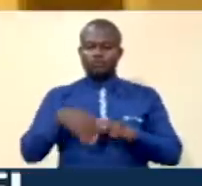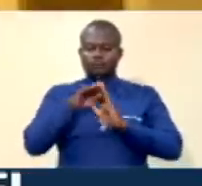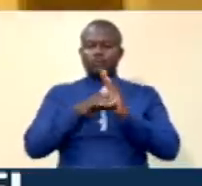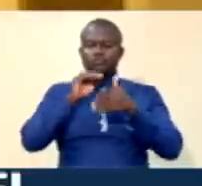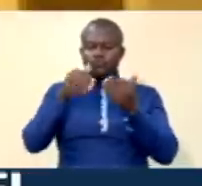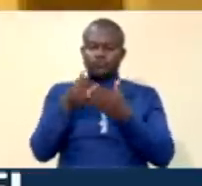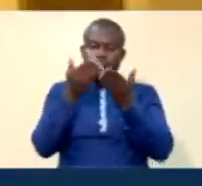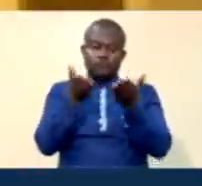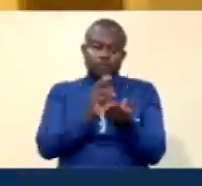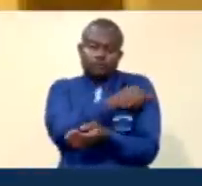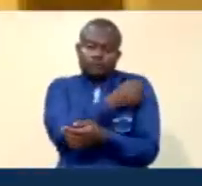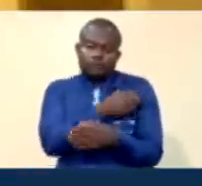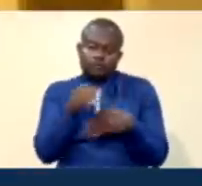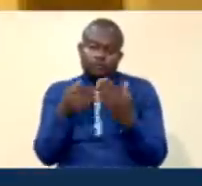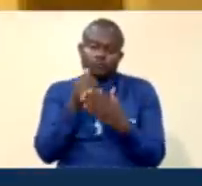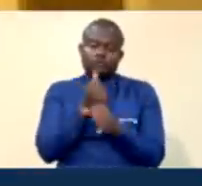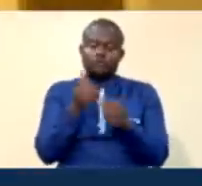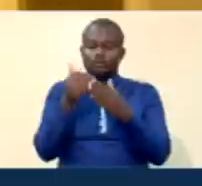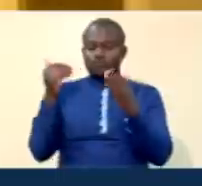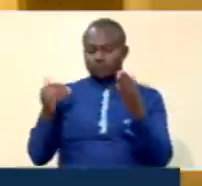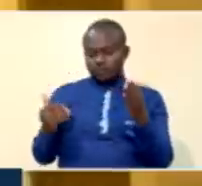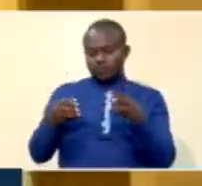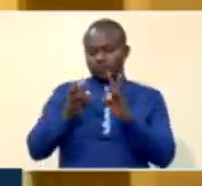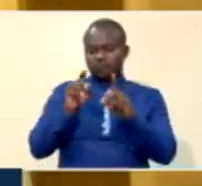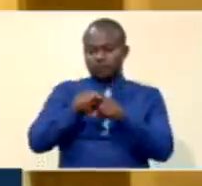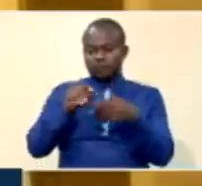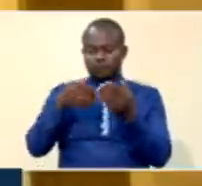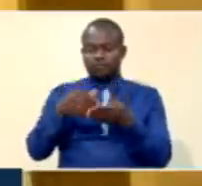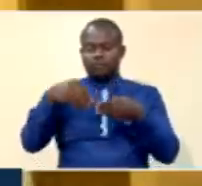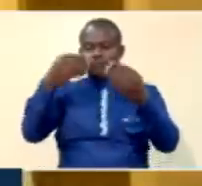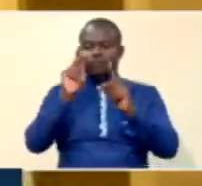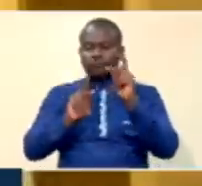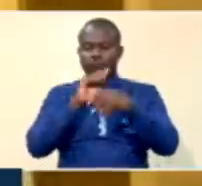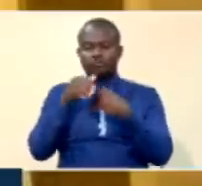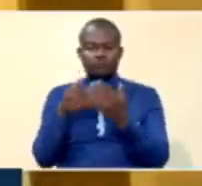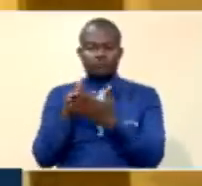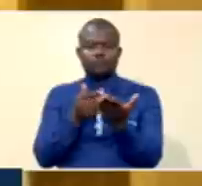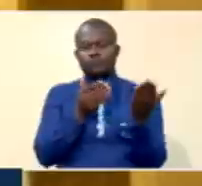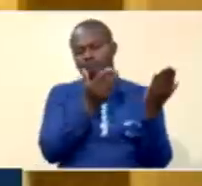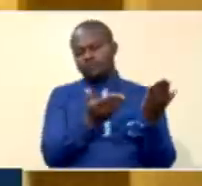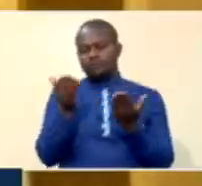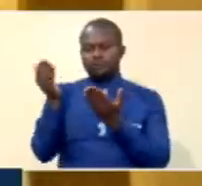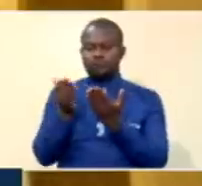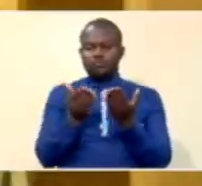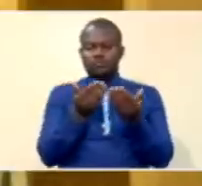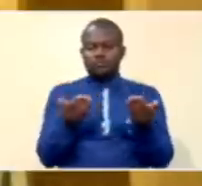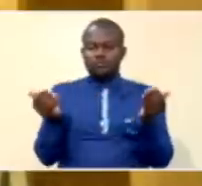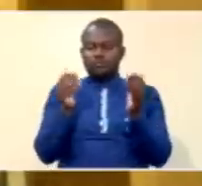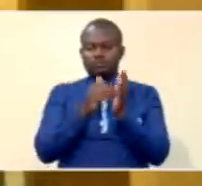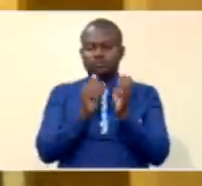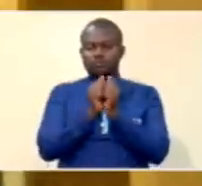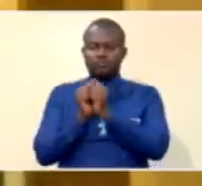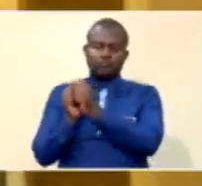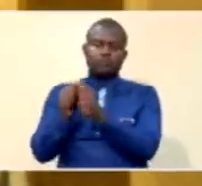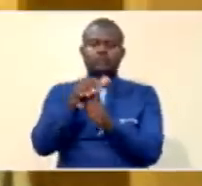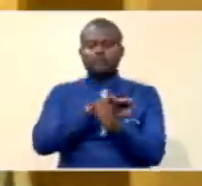ibyo bitaro byose byagiye bikorwa mbere, ku buryo nabyo bashobora kubiha aho kwakirira ababana no kubafasha